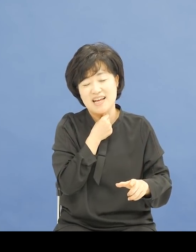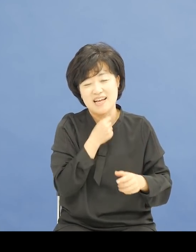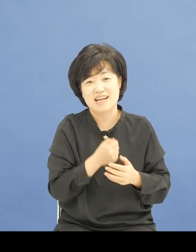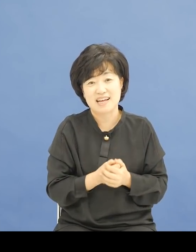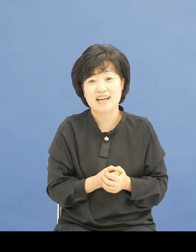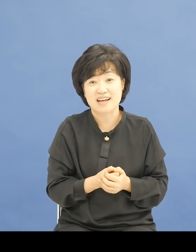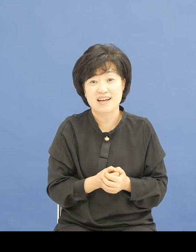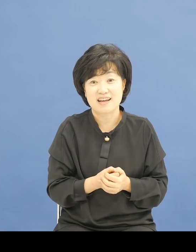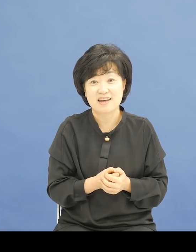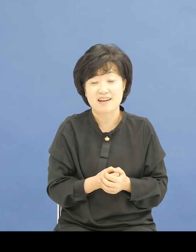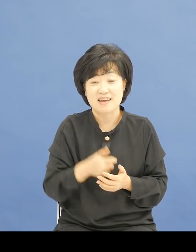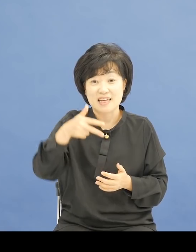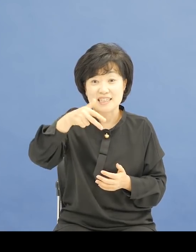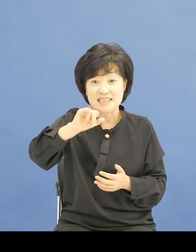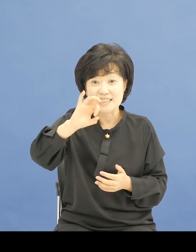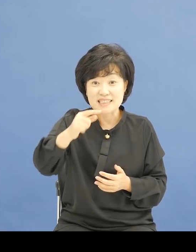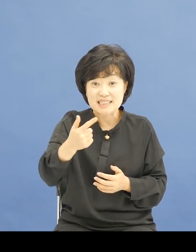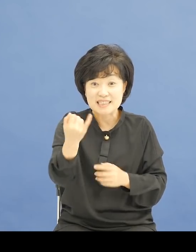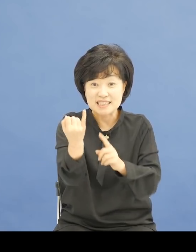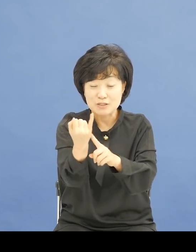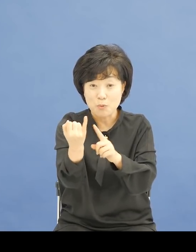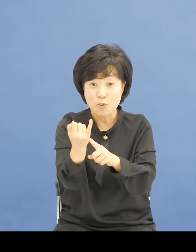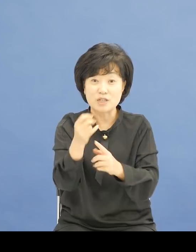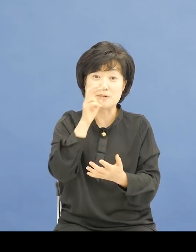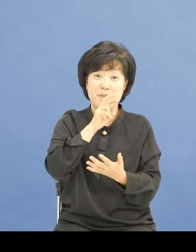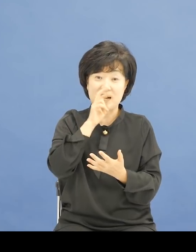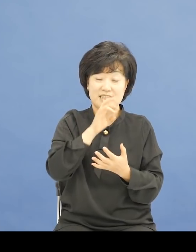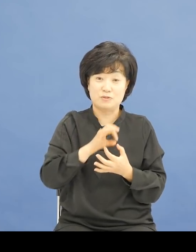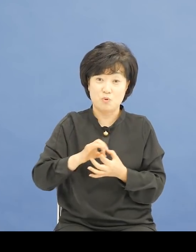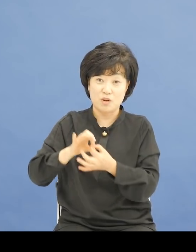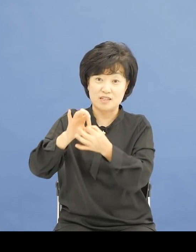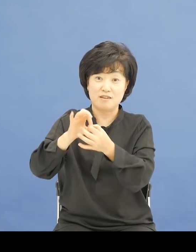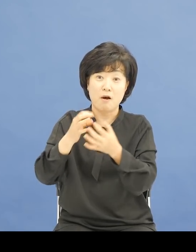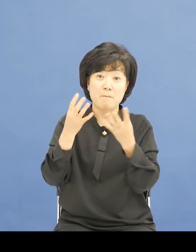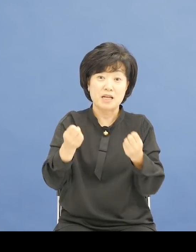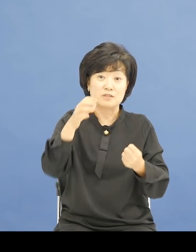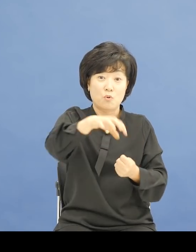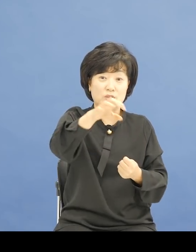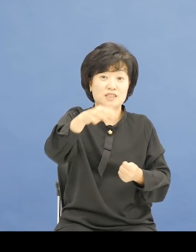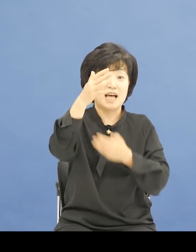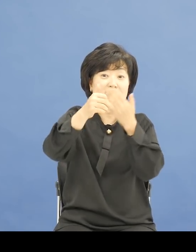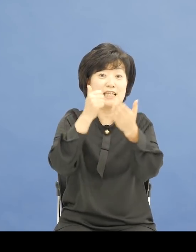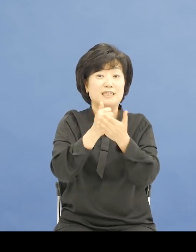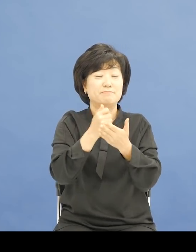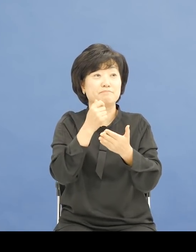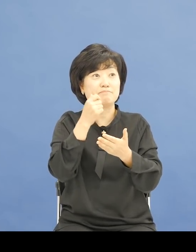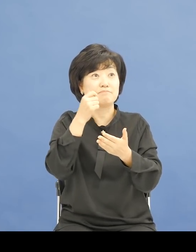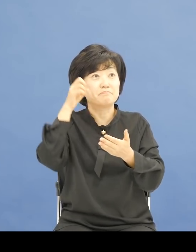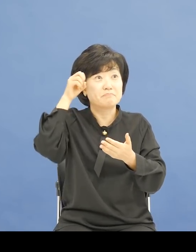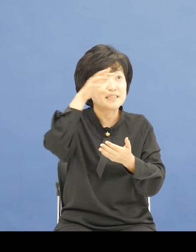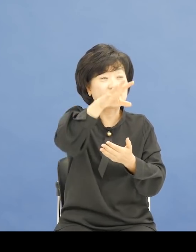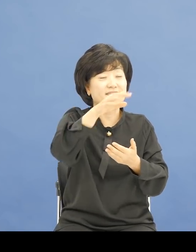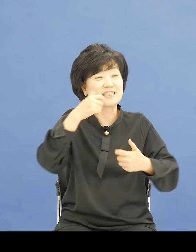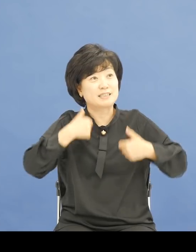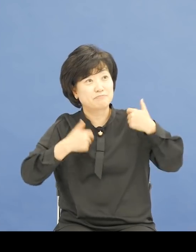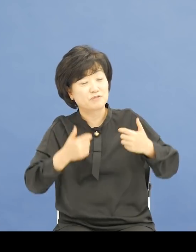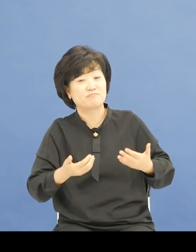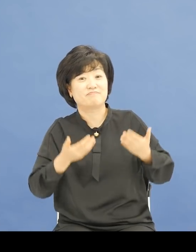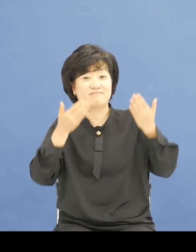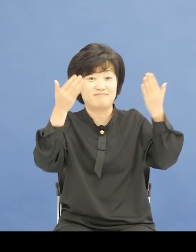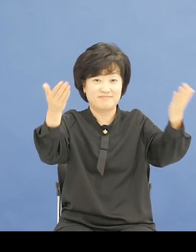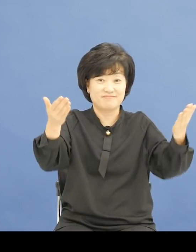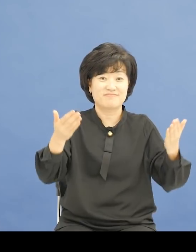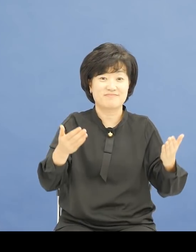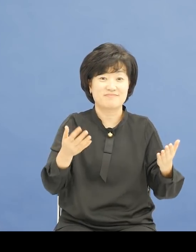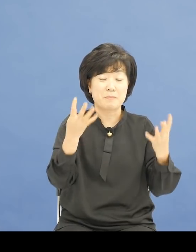했어요. 그럼요. 우리 지은 씨도 사실 음악을 통해서 가진 재능을 통해서 많은 곳에서 하나님을 증거하시고 이렇게 많은 사람들이 기쁨을